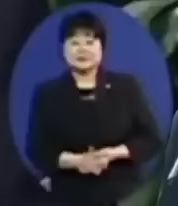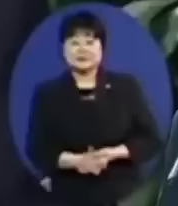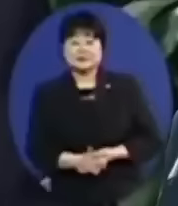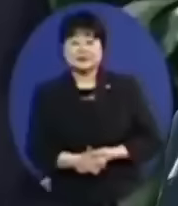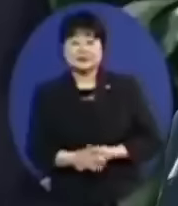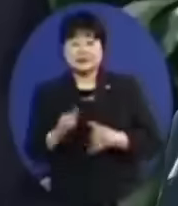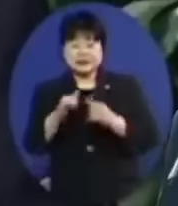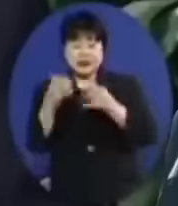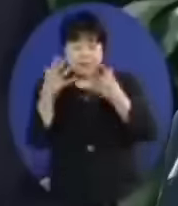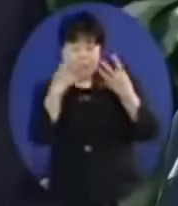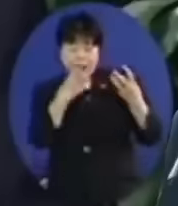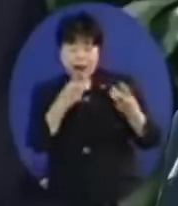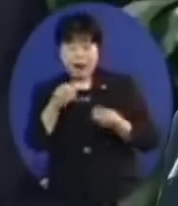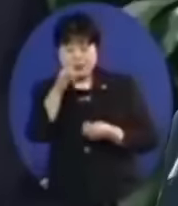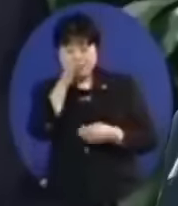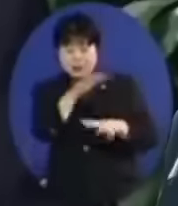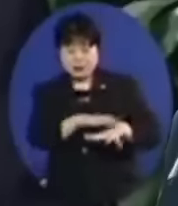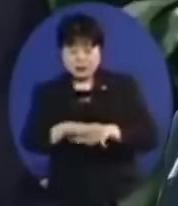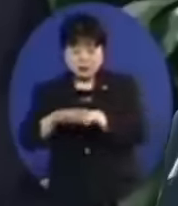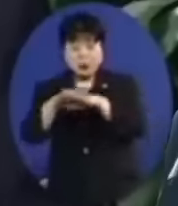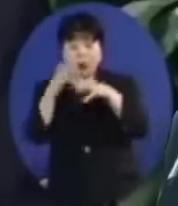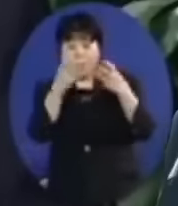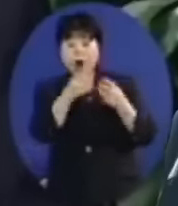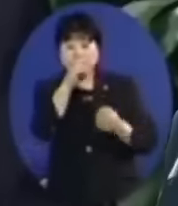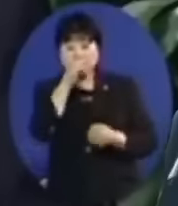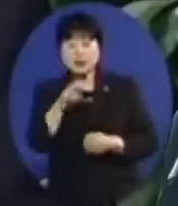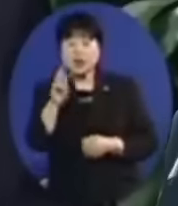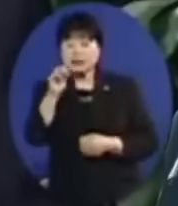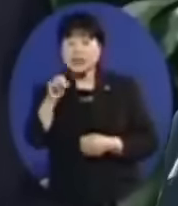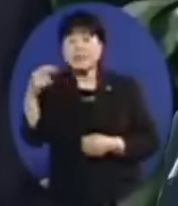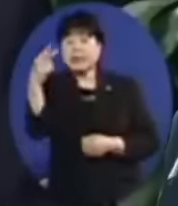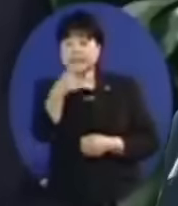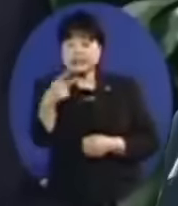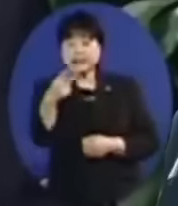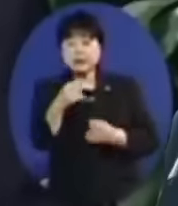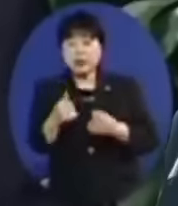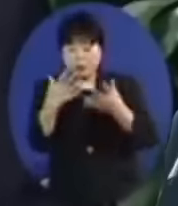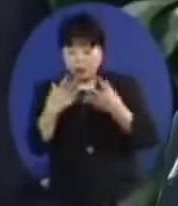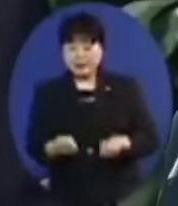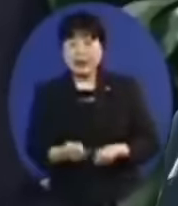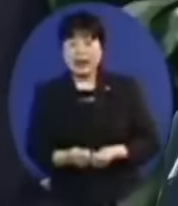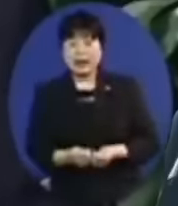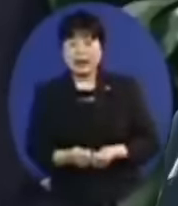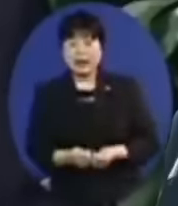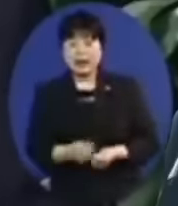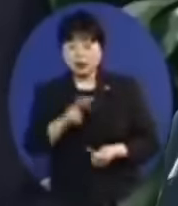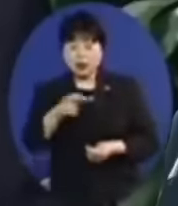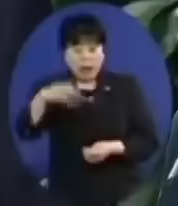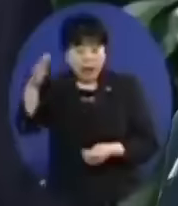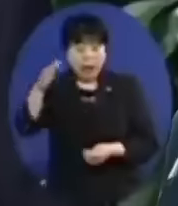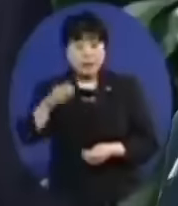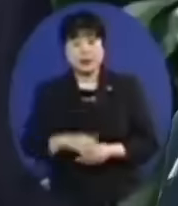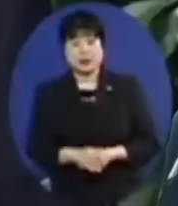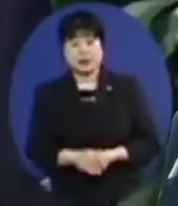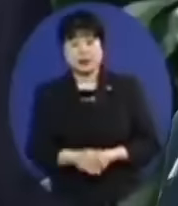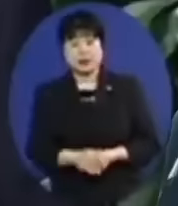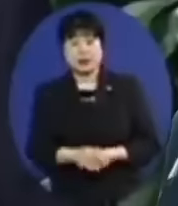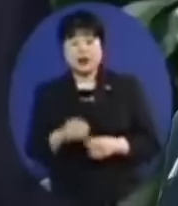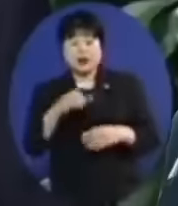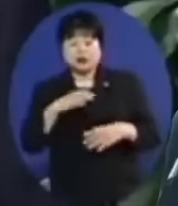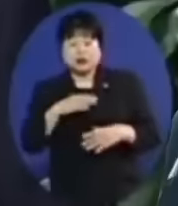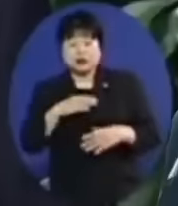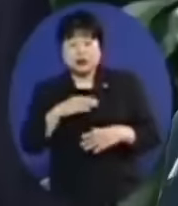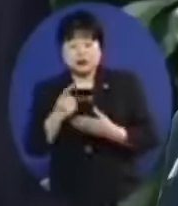새카맣게 들판을 덮고 있는데 3만 2천 명이 많다하니 큰일 아닙니까? 그 겁나는 사람은 집에